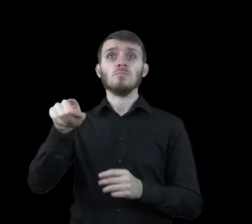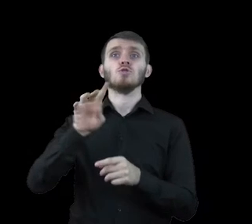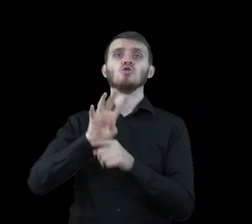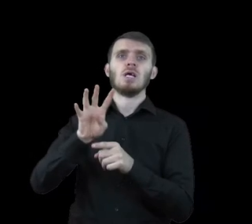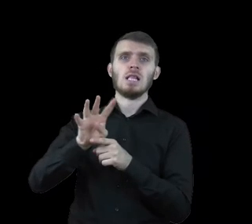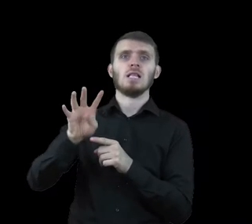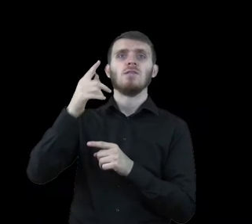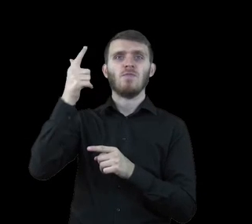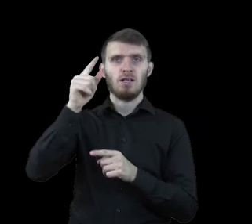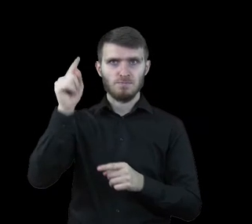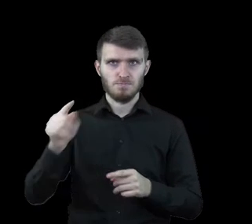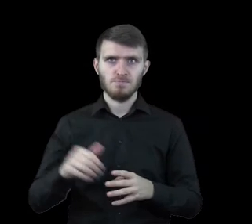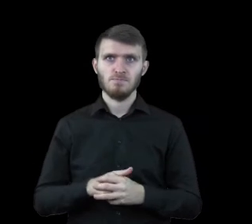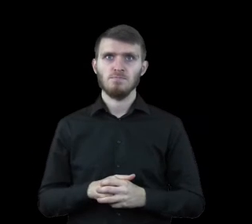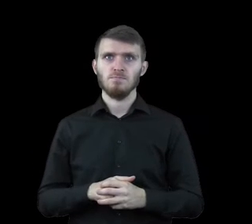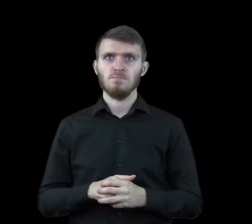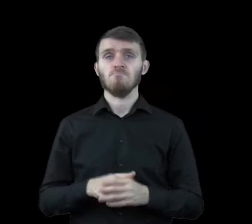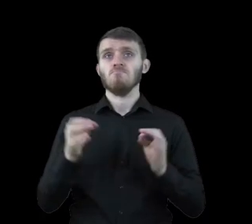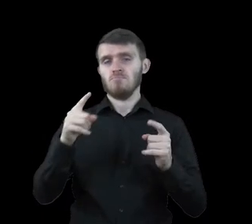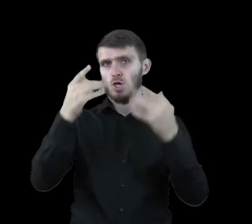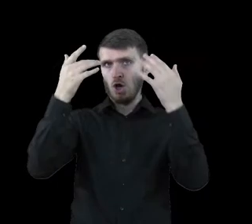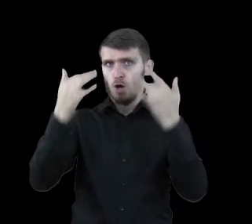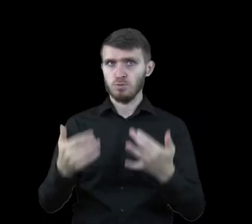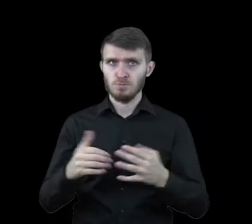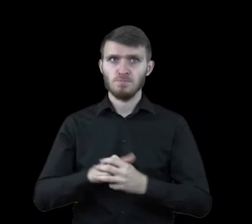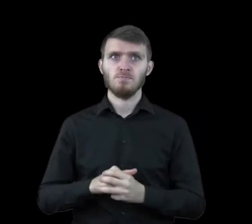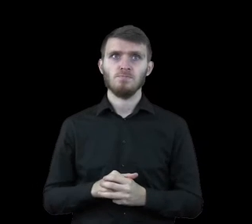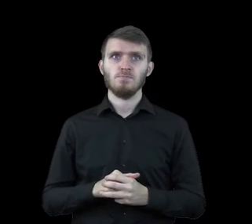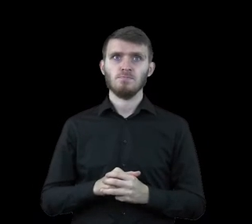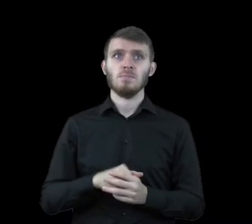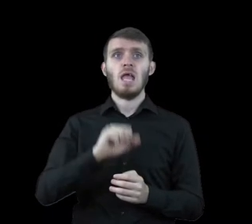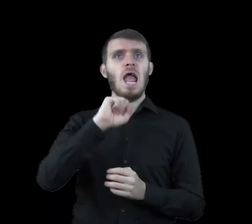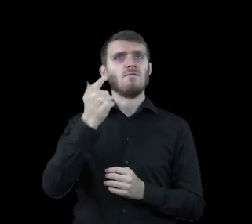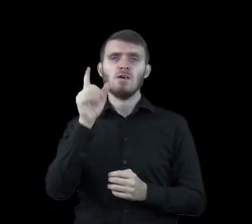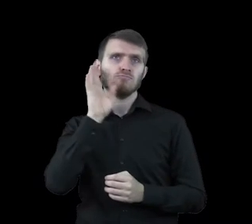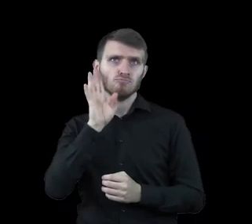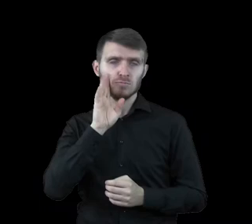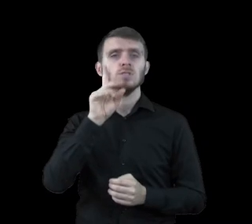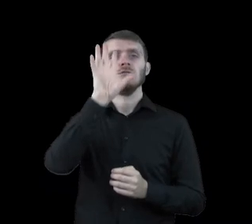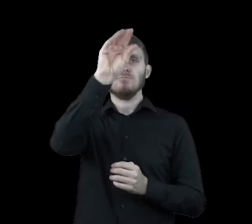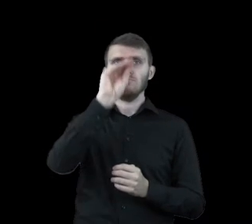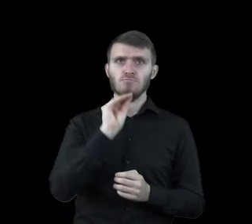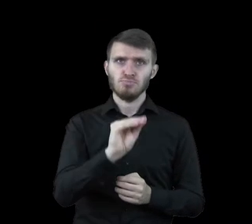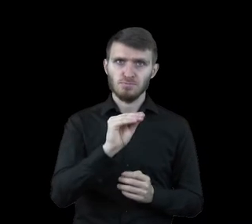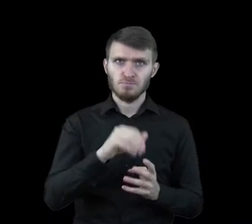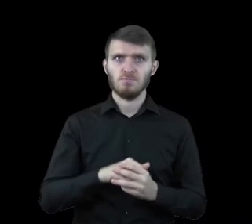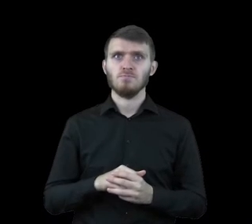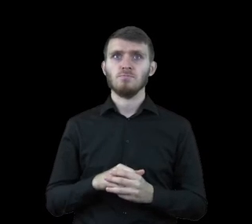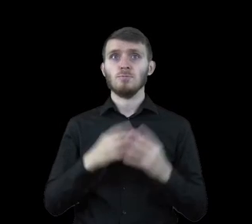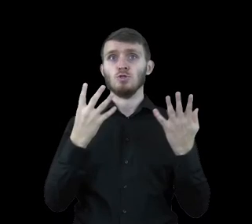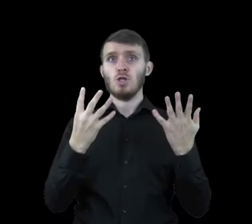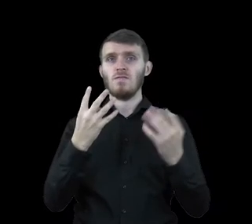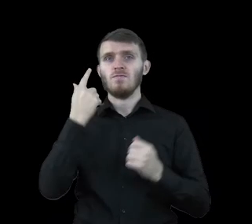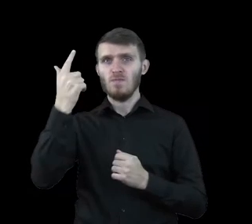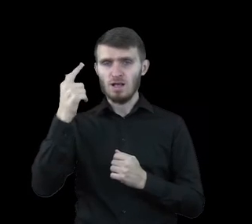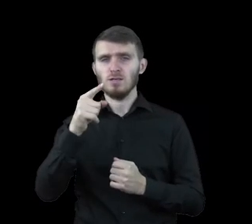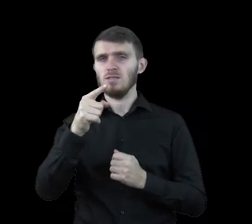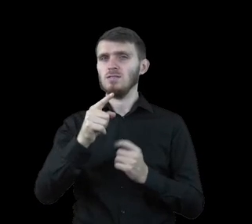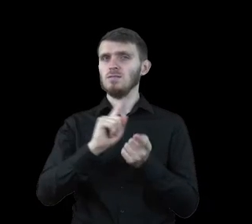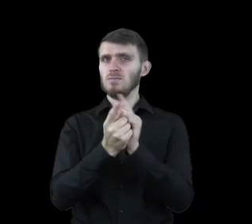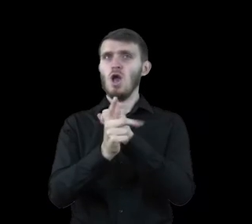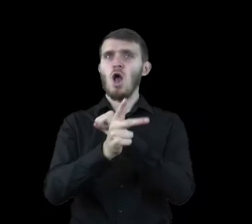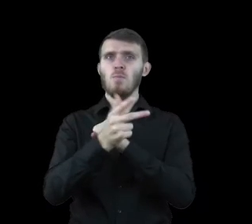rozwiązać sobie takie równanie, czyli tak, a kwadrat będziemy sobie przepisywali. Wiemy, że dziewięć